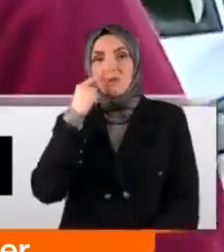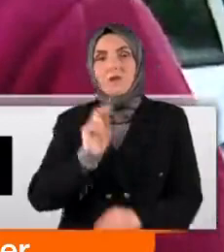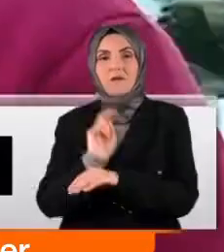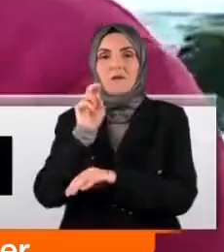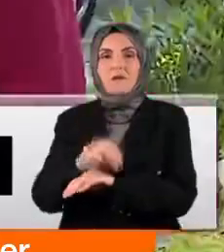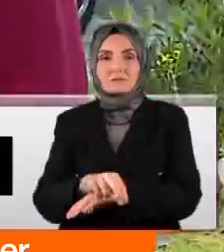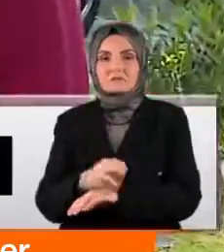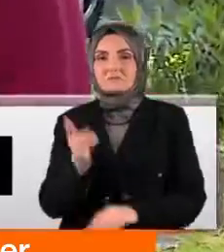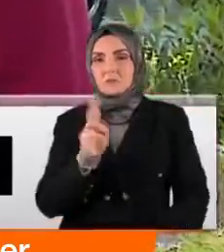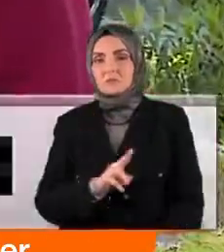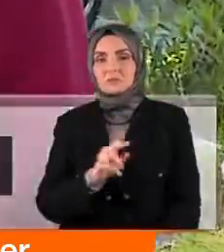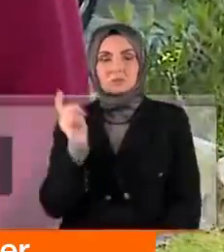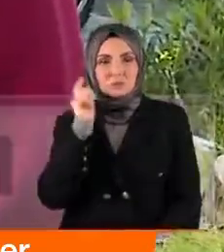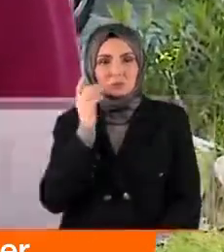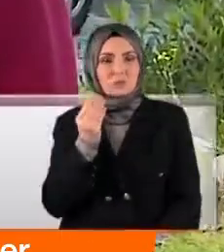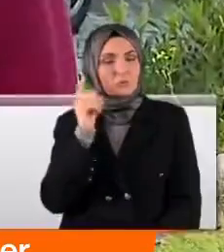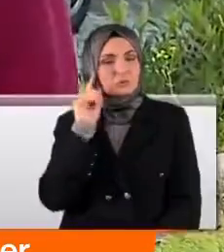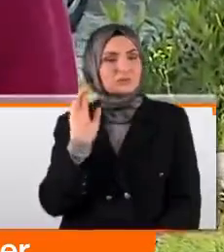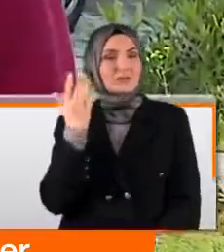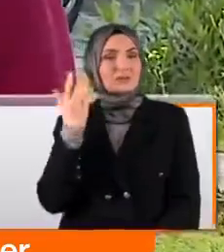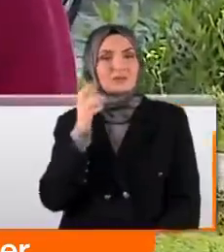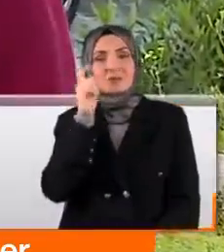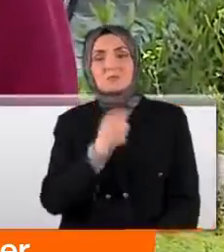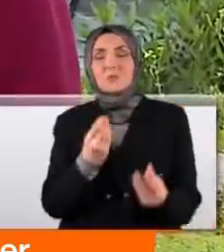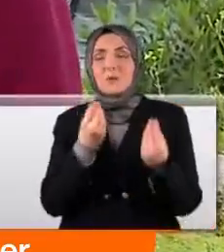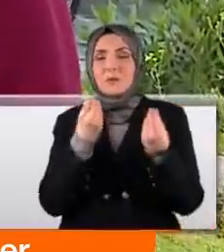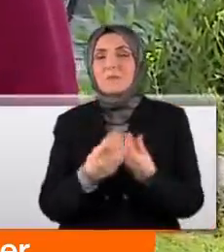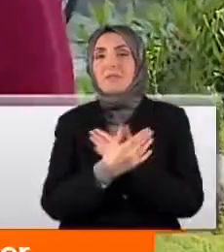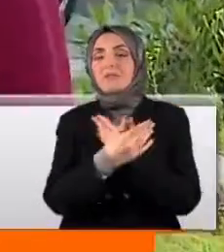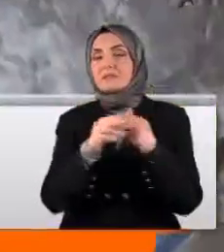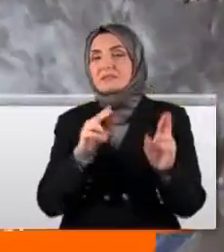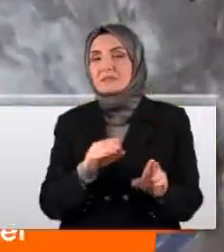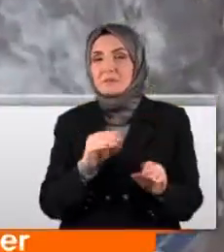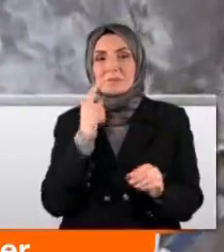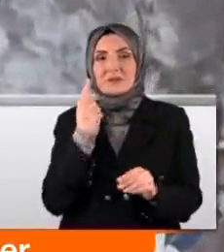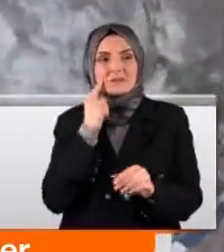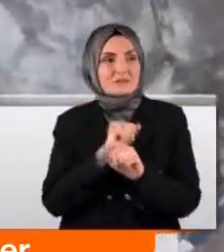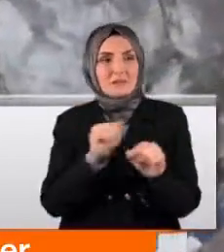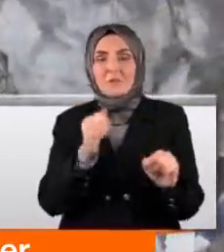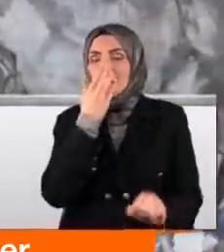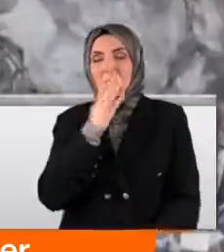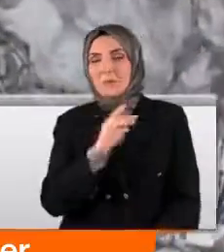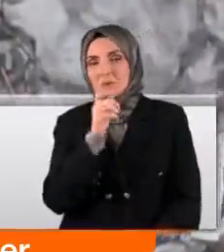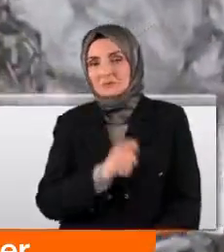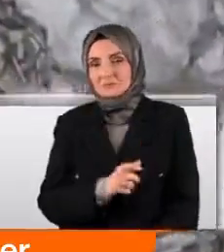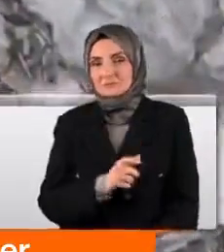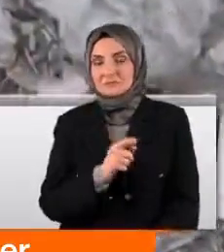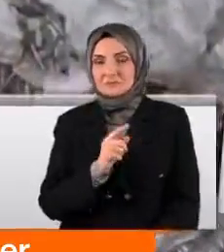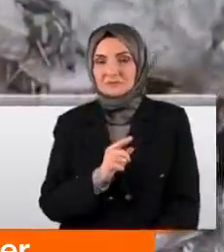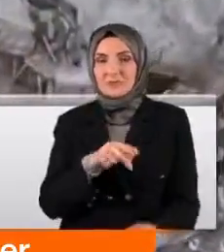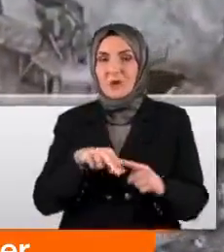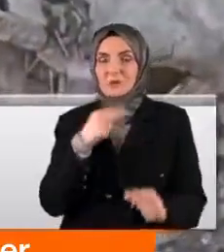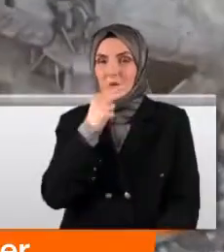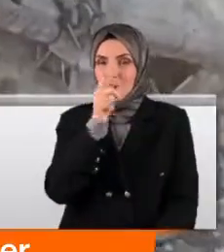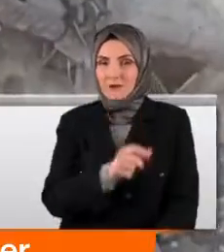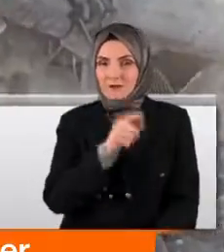çok şaşırdık. Çok iyi bir kızımızdı, melek gibiydi. Kimseye zararı olmazdı. Ayşe Gülhan Çeler binlerce canın yitip gittiği